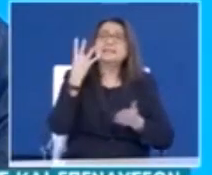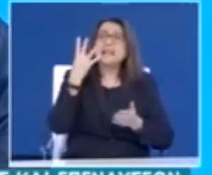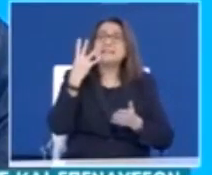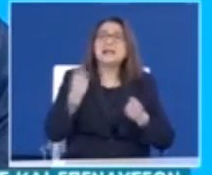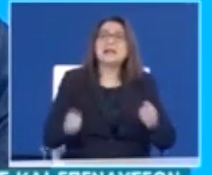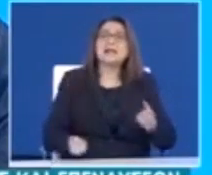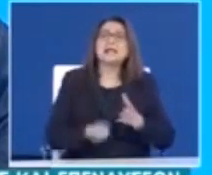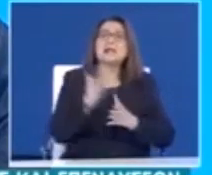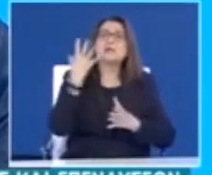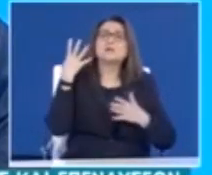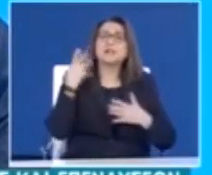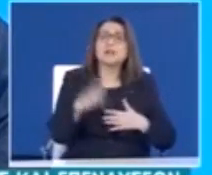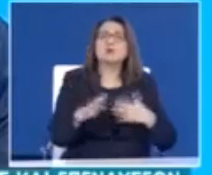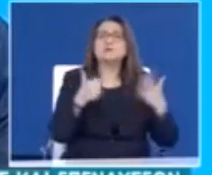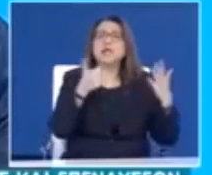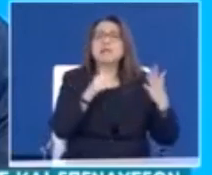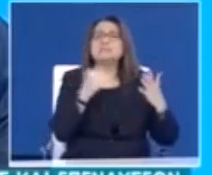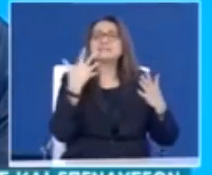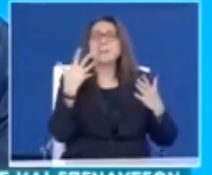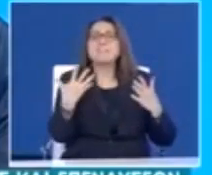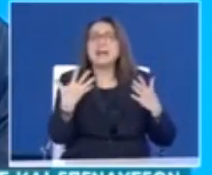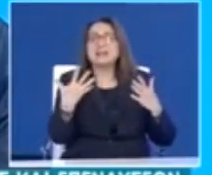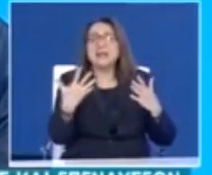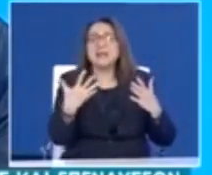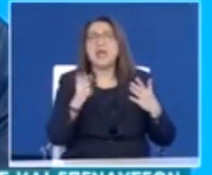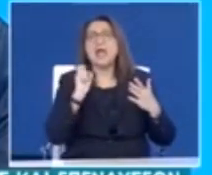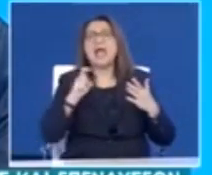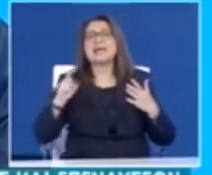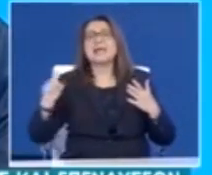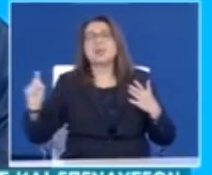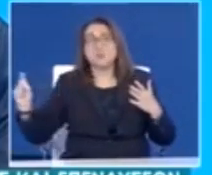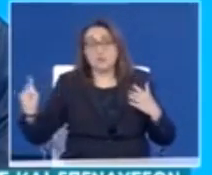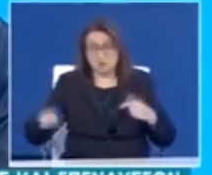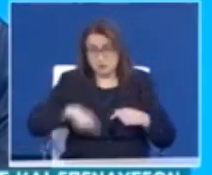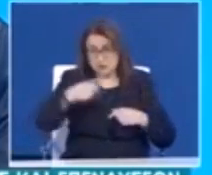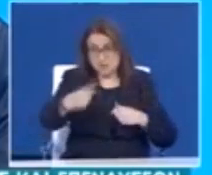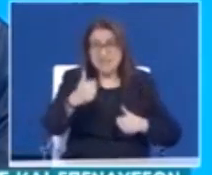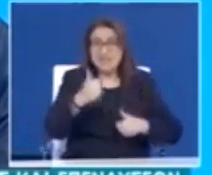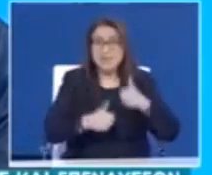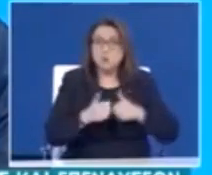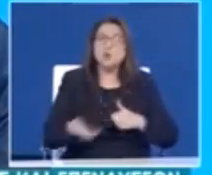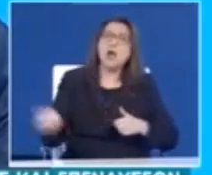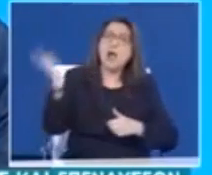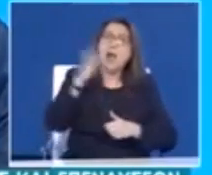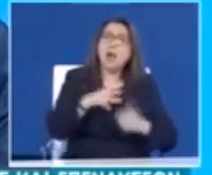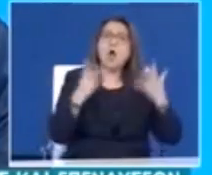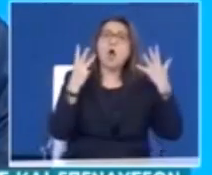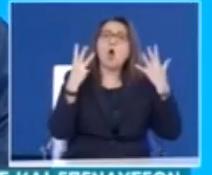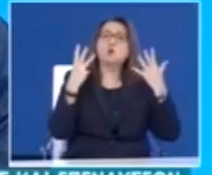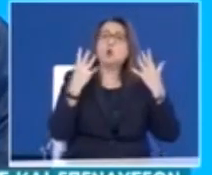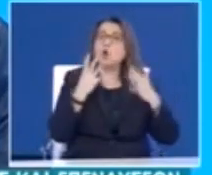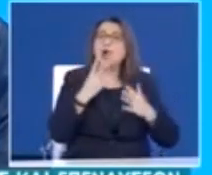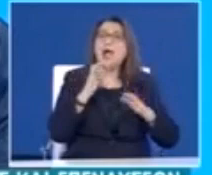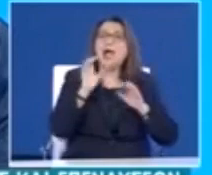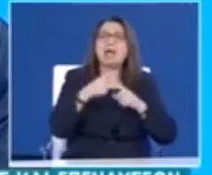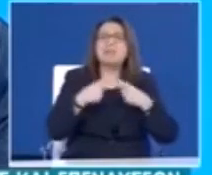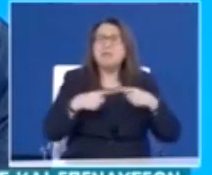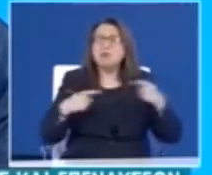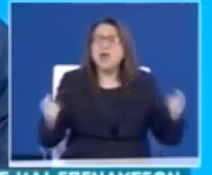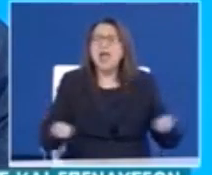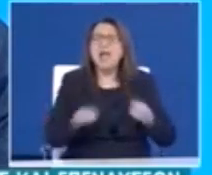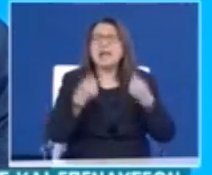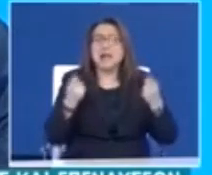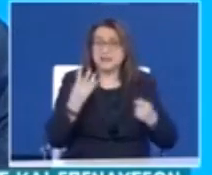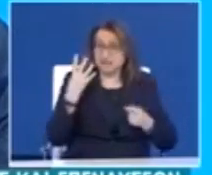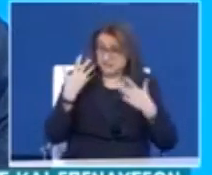365 εκατομμυρίων, τον Ιούνιο δημοπρατούνται 8 έργα ύψους 1,5 δισεκατομμυρίων και έχουμε ενεργοποιήσει μέσα σε αυτό το